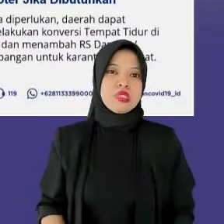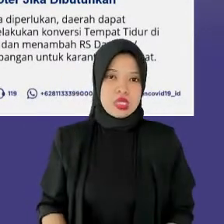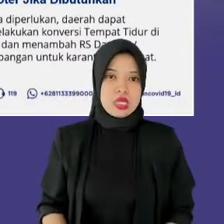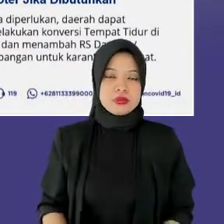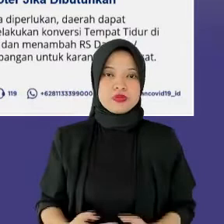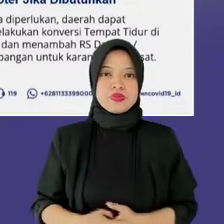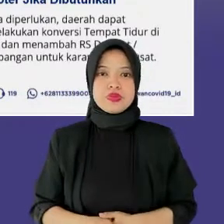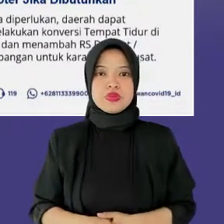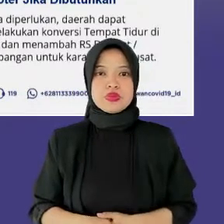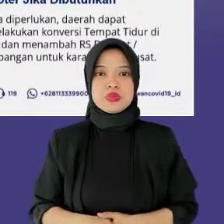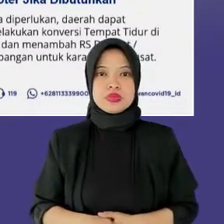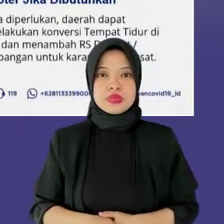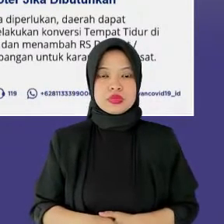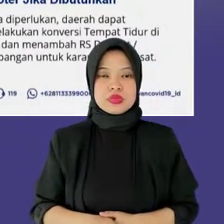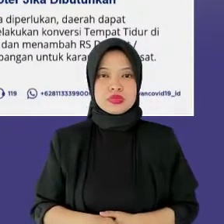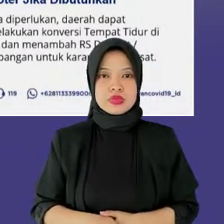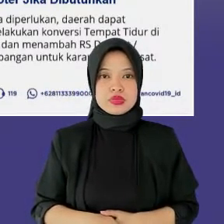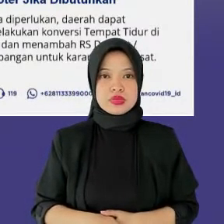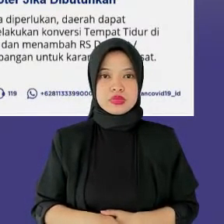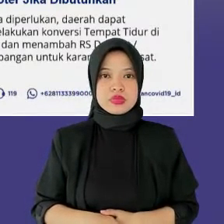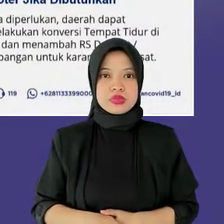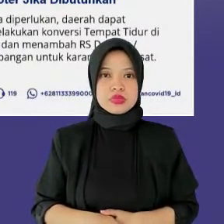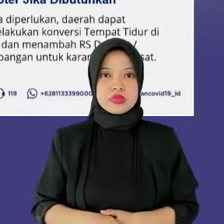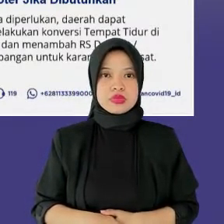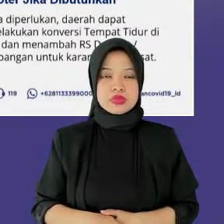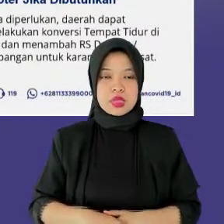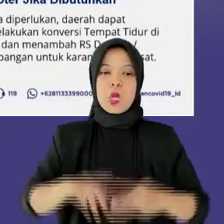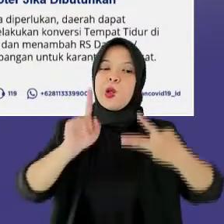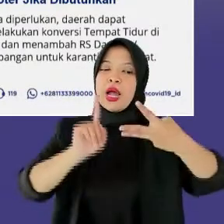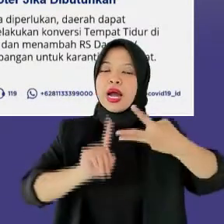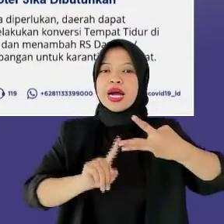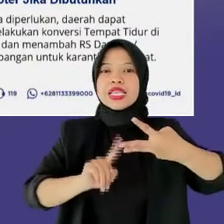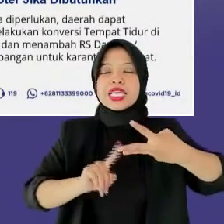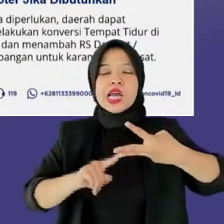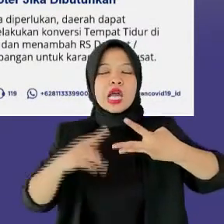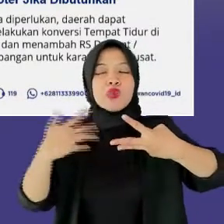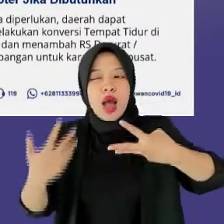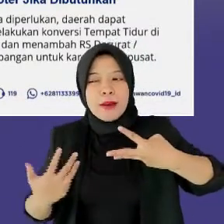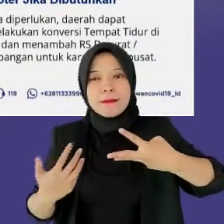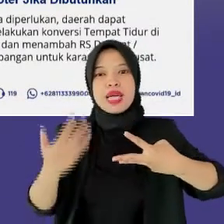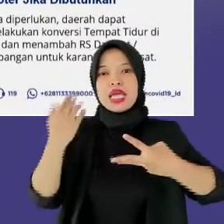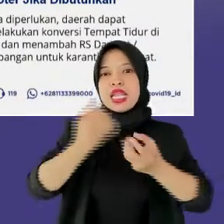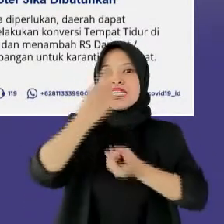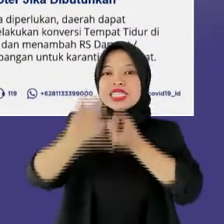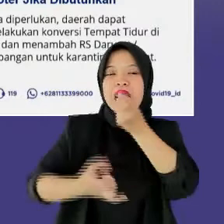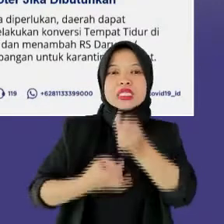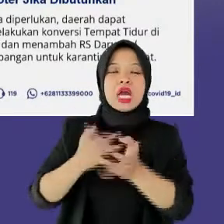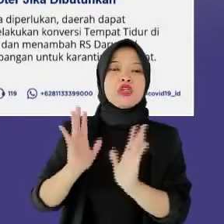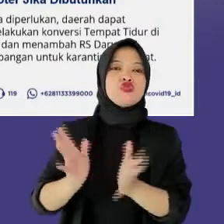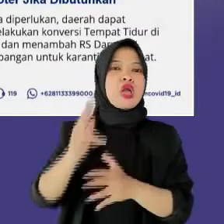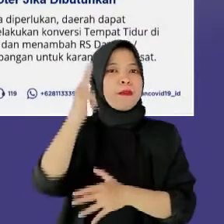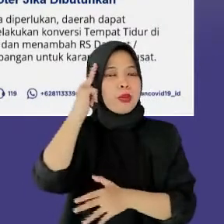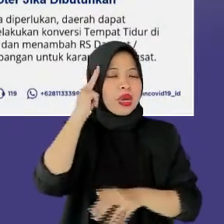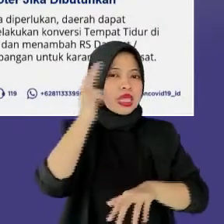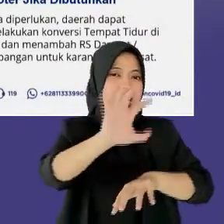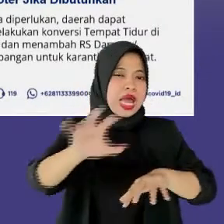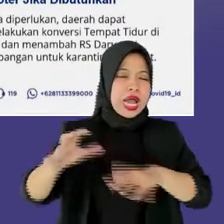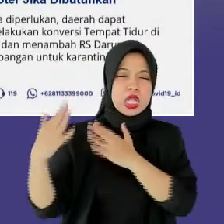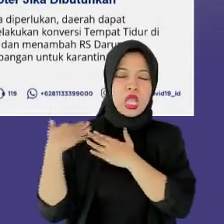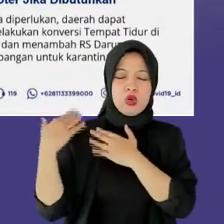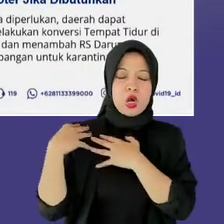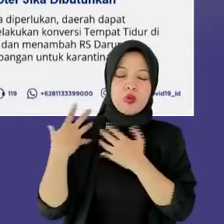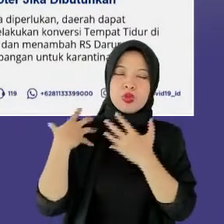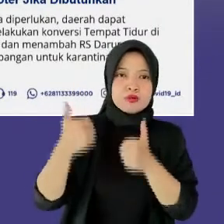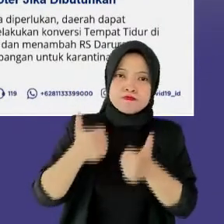agar penanganan tidak terlambat. Kemudian yang ketiga, ini juga tadi sudah kita sampaikan bahwa pemerintah daerah punya peran yang